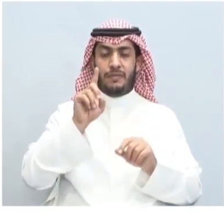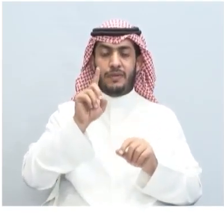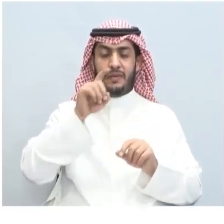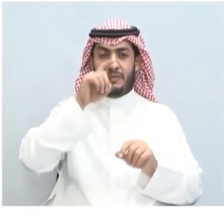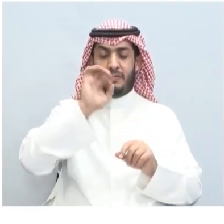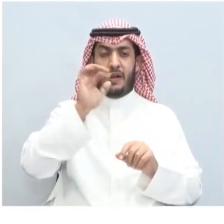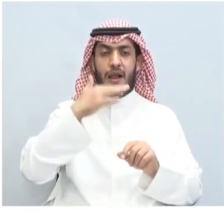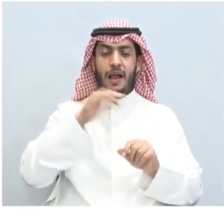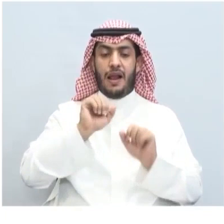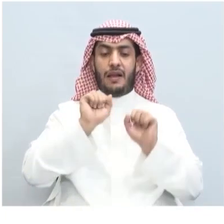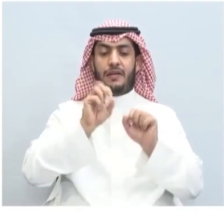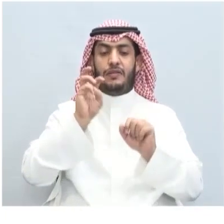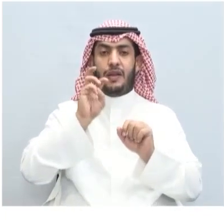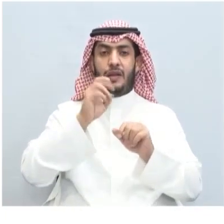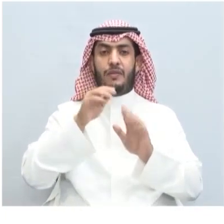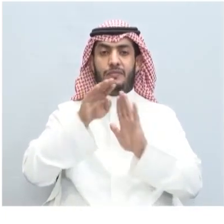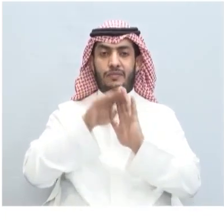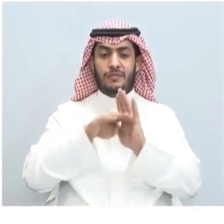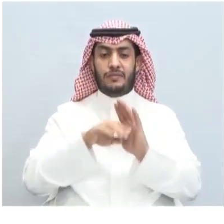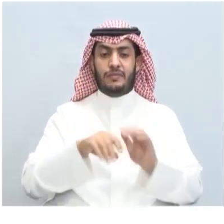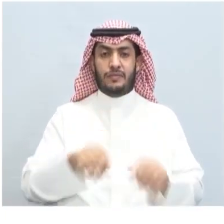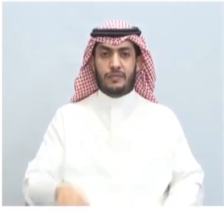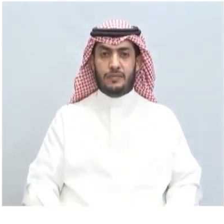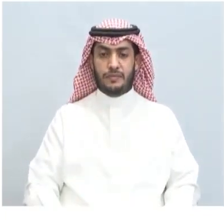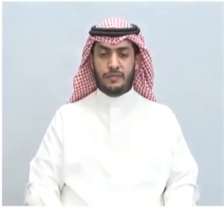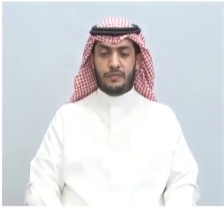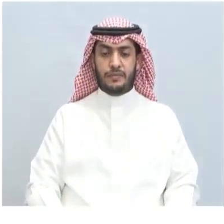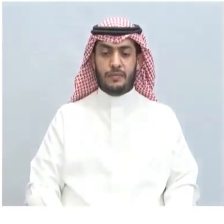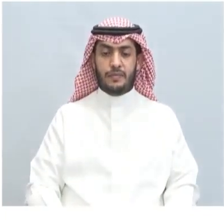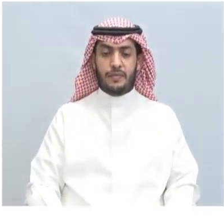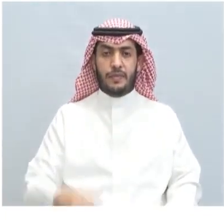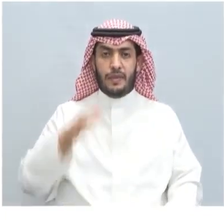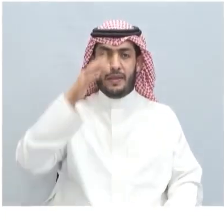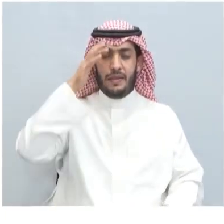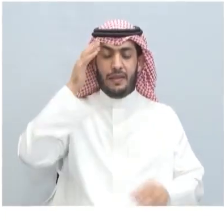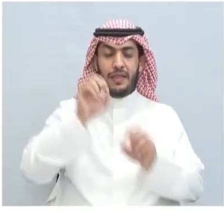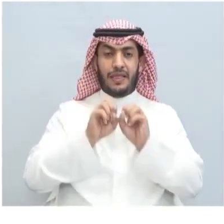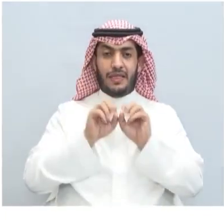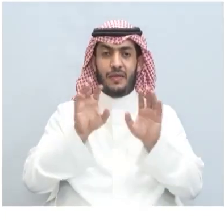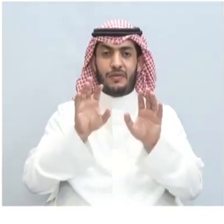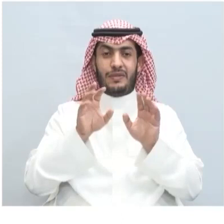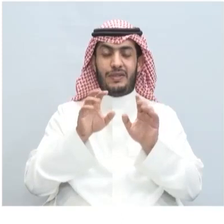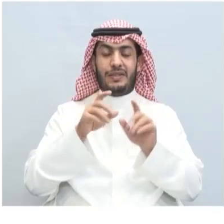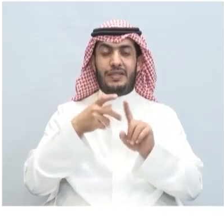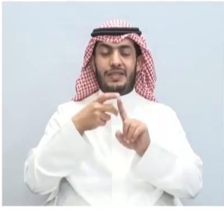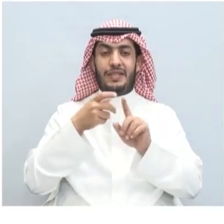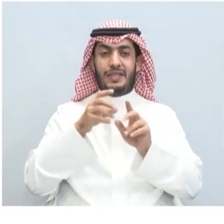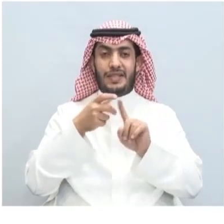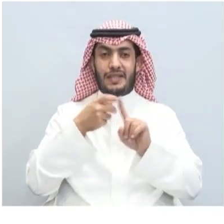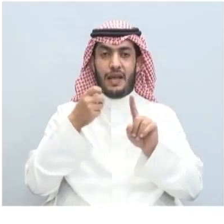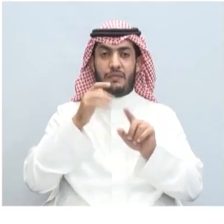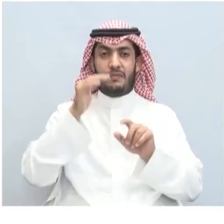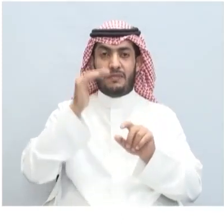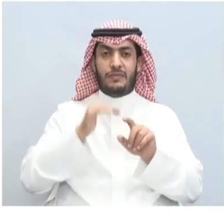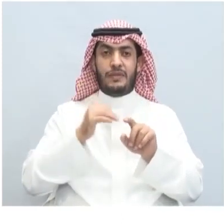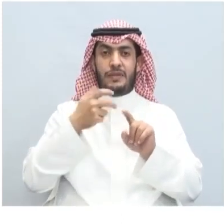تؤثر على اصول الشركه والتزاماتها بمعنى حينما يتم توزيع الس سهم سيتم بالتاكيد نزول